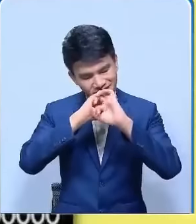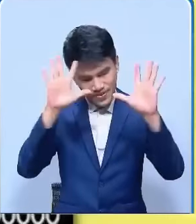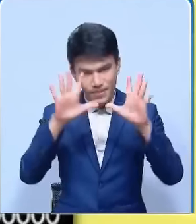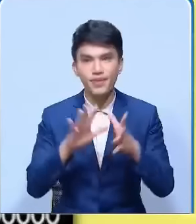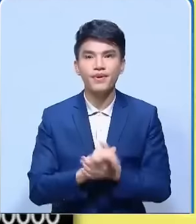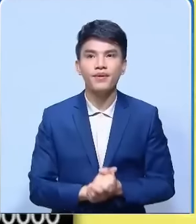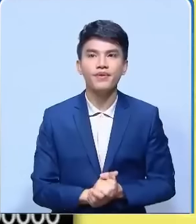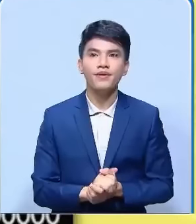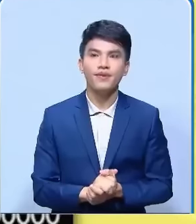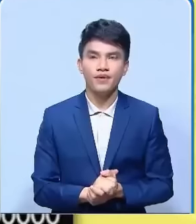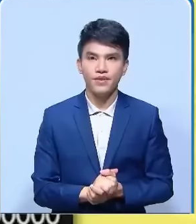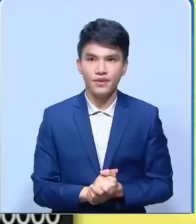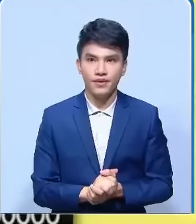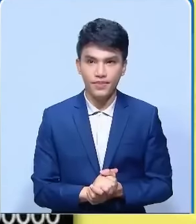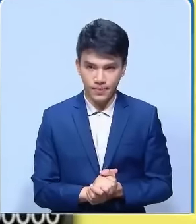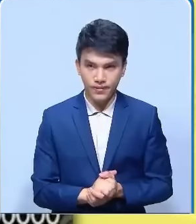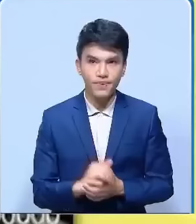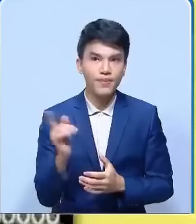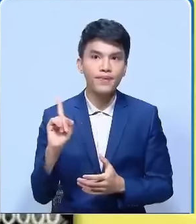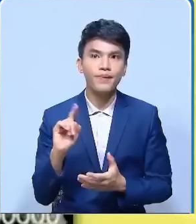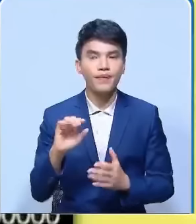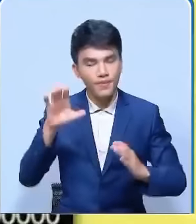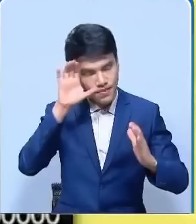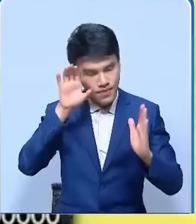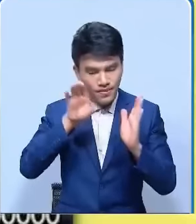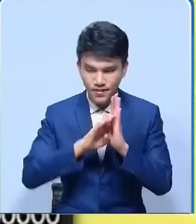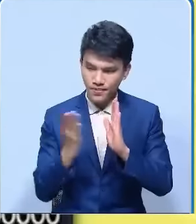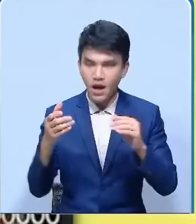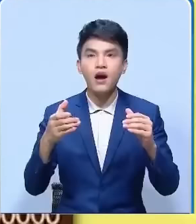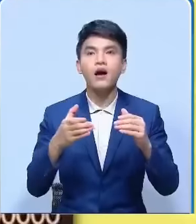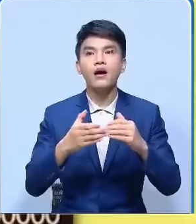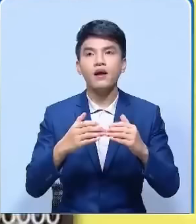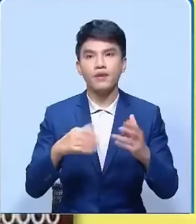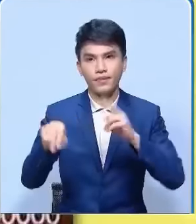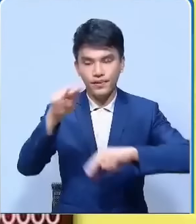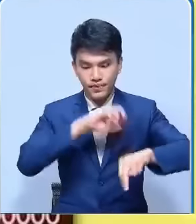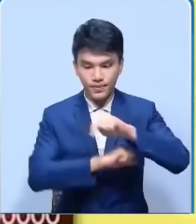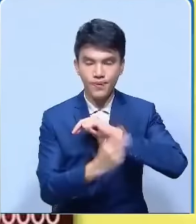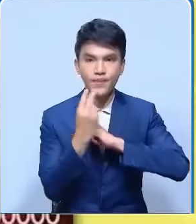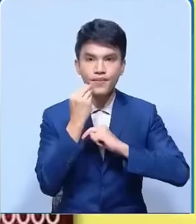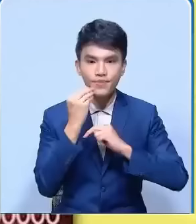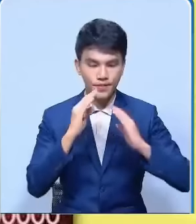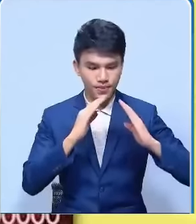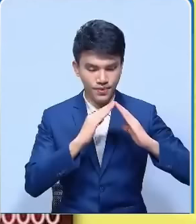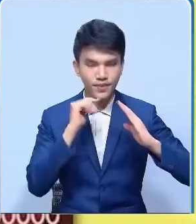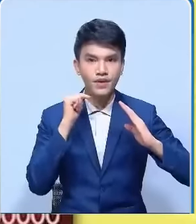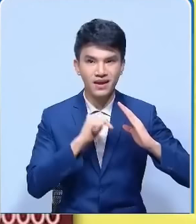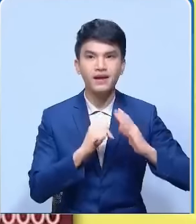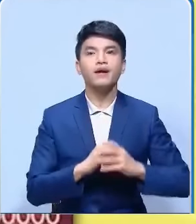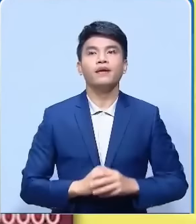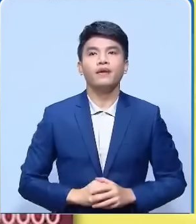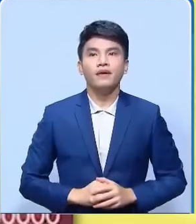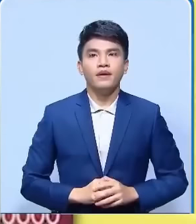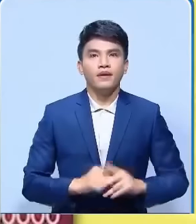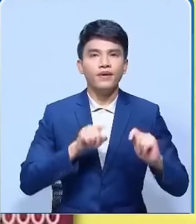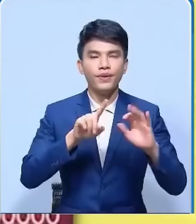ชัดเลยจริงๆนี่เป็นภาพขณะชุดสืบสวนสภ.บ่อไร่ค่ะเข้าตรวจค้นในบ้านไม่มีเลขที่บ้านตักแว้งตำบ